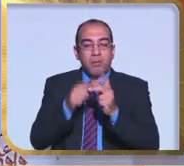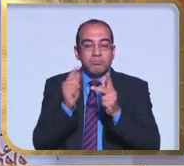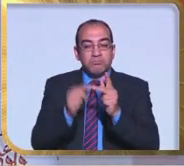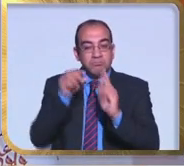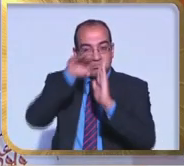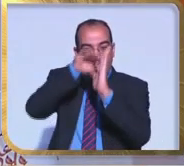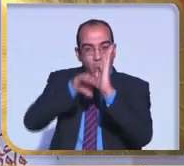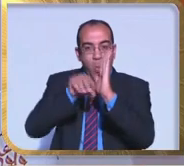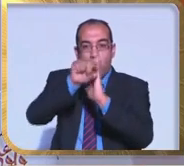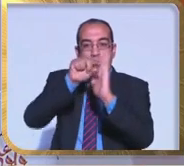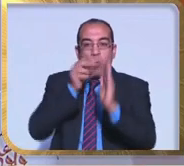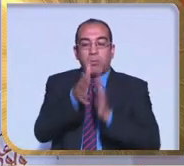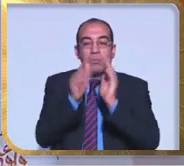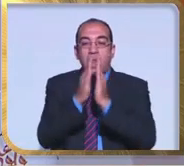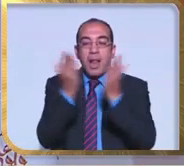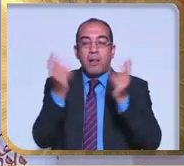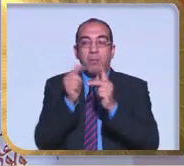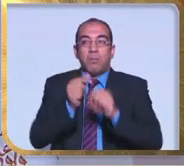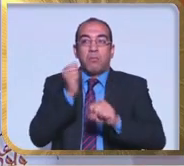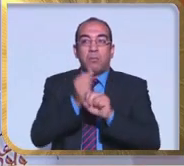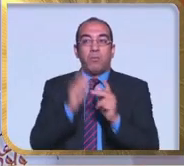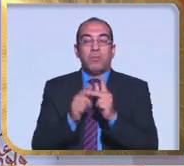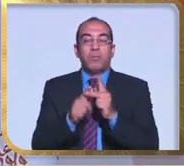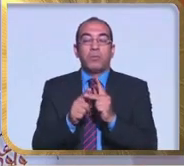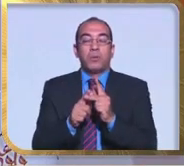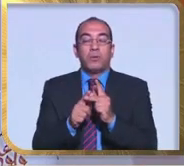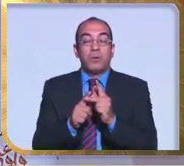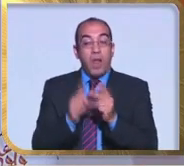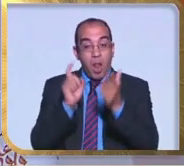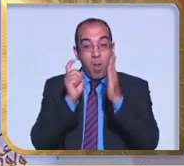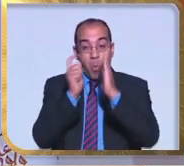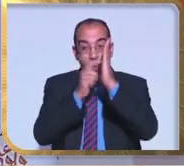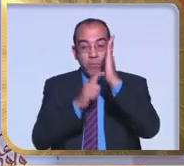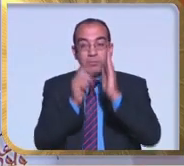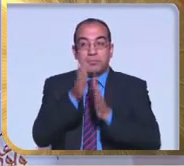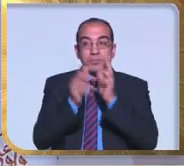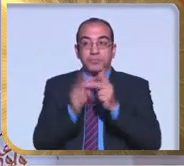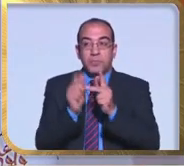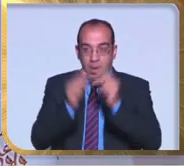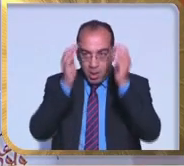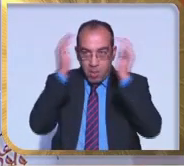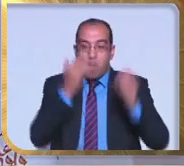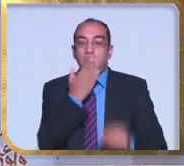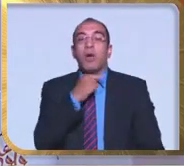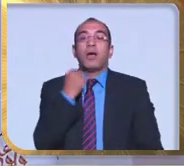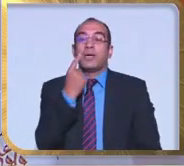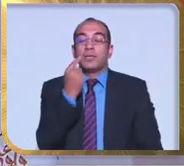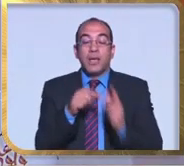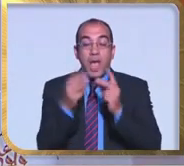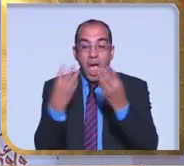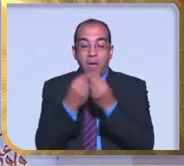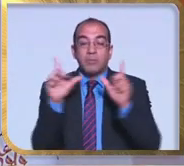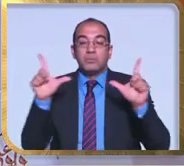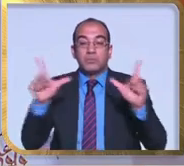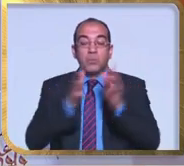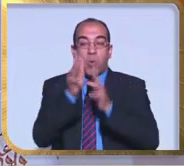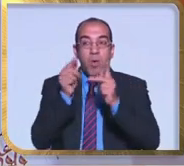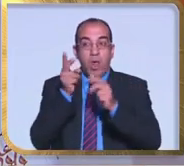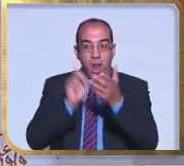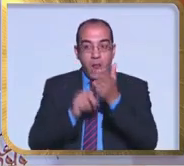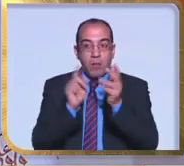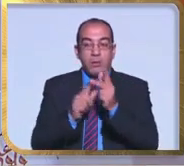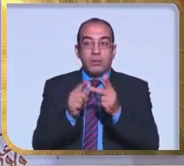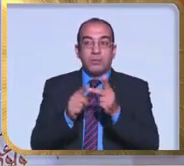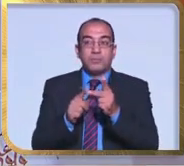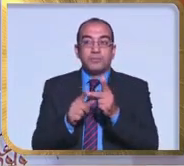بيتناولها ذلك الكتاب. والحقيقة أنه من تنسيق الإمام البخاري للجامع الصحيح أنه